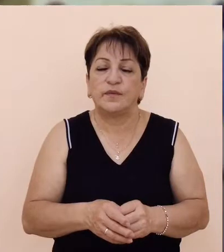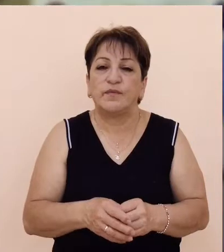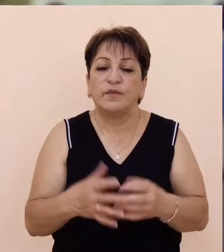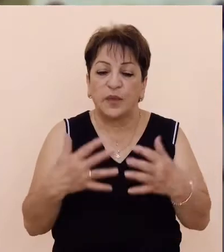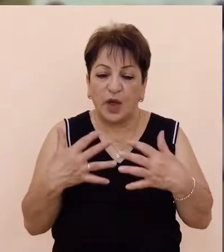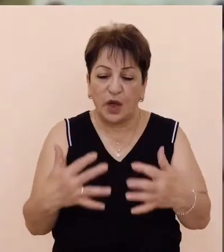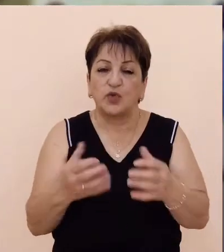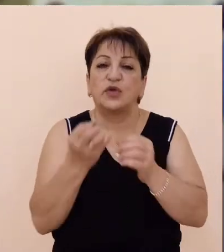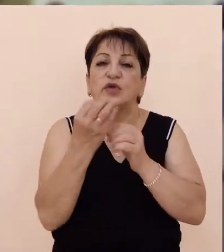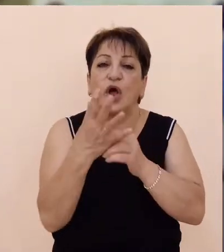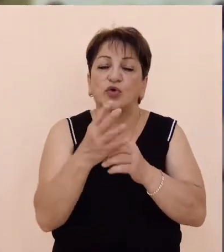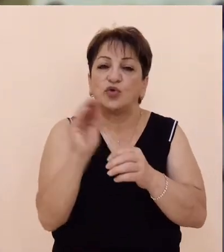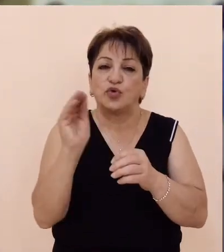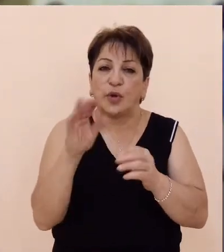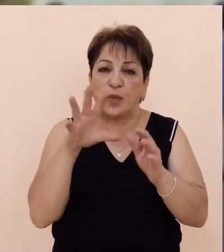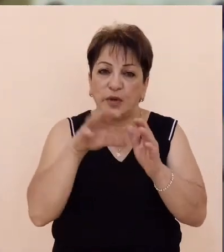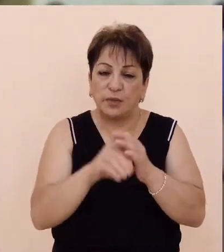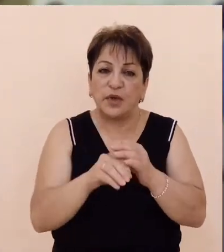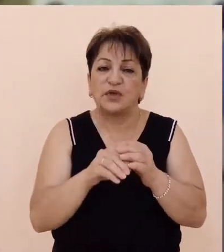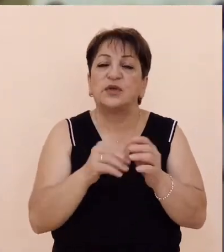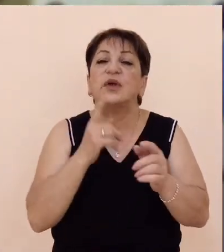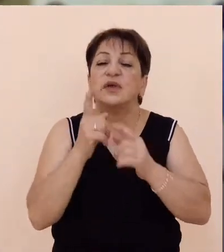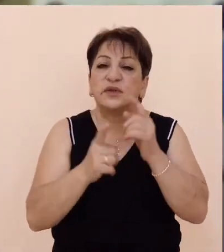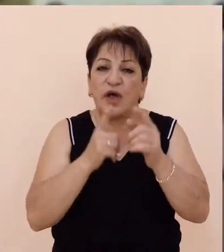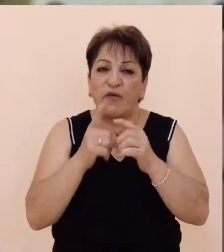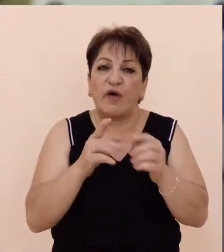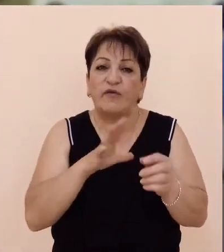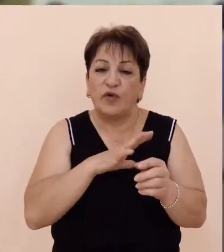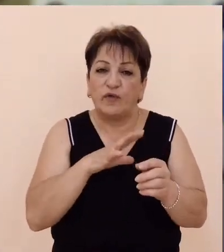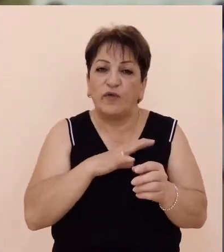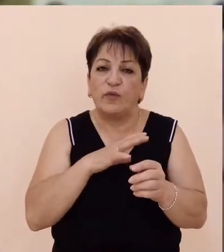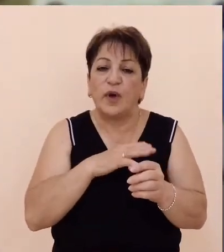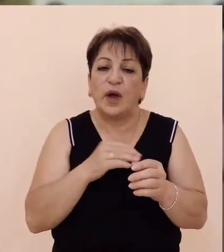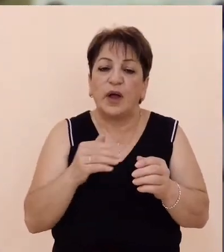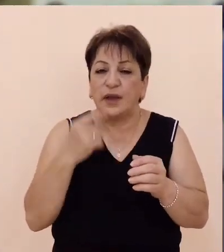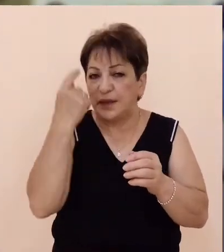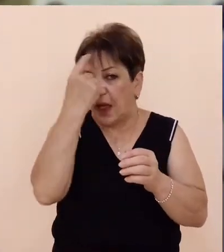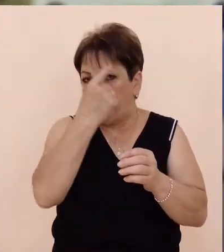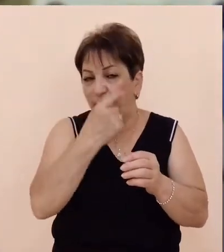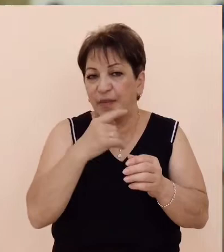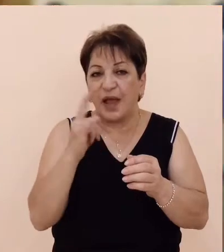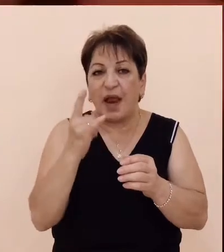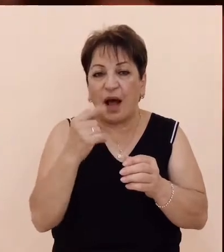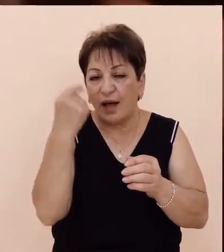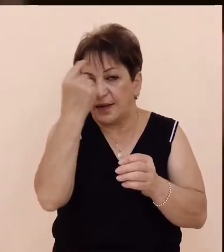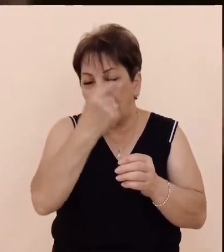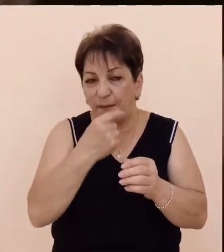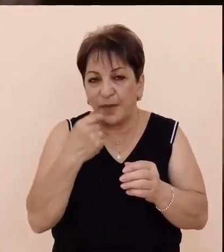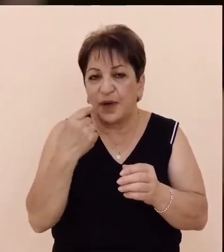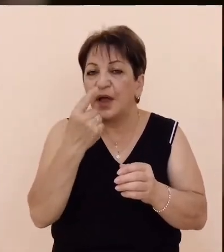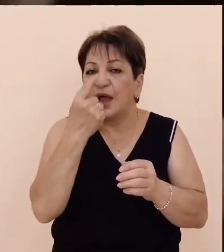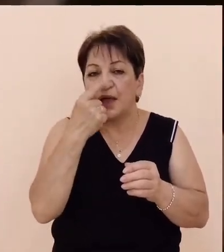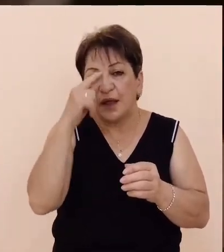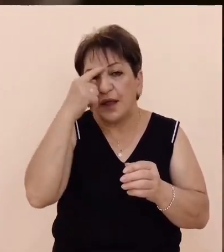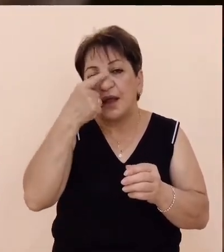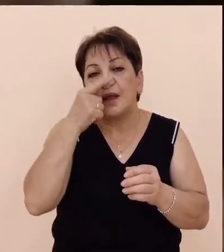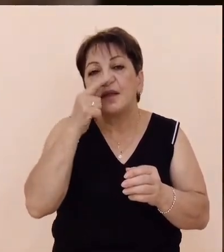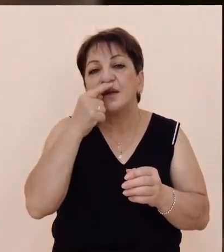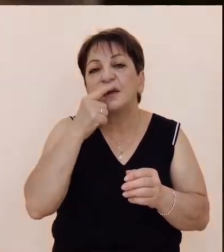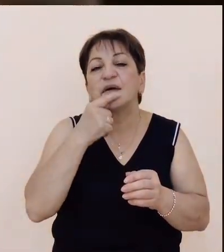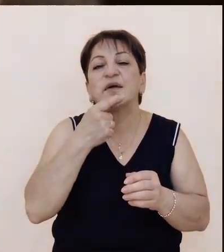Հղիության 14 շաբաթականում սկսում է ձևավորվել պտղի դեմքը, ավելի ընդգծված են դառնում նրա քիթը և